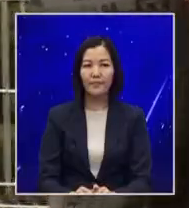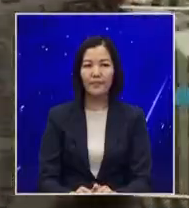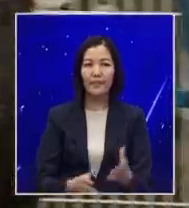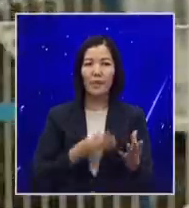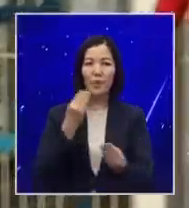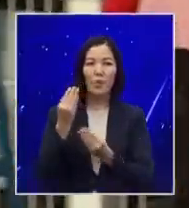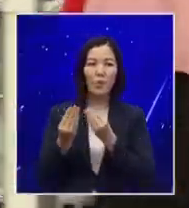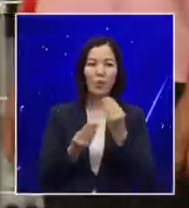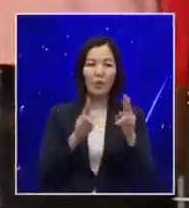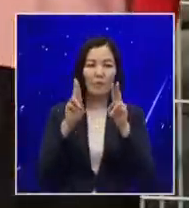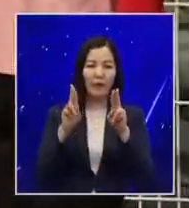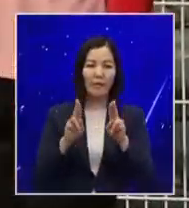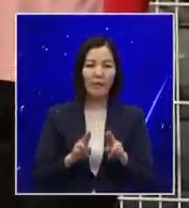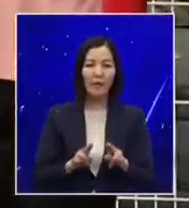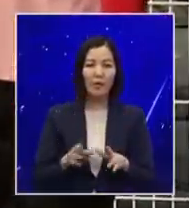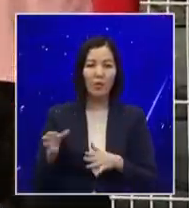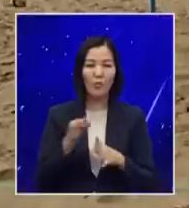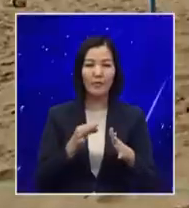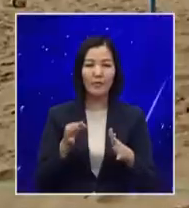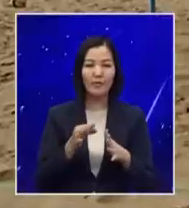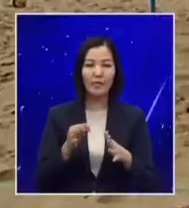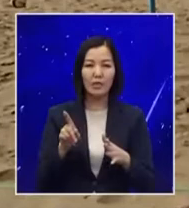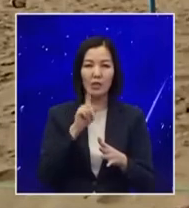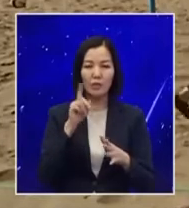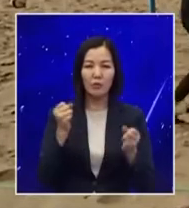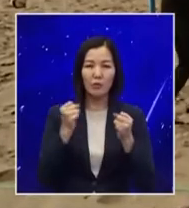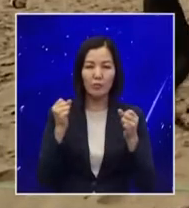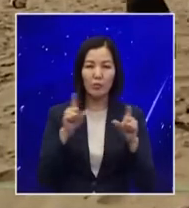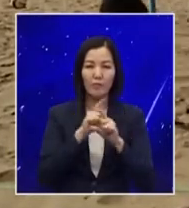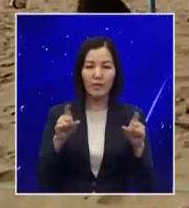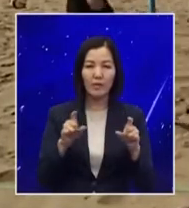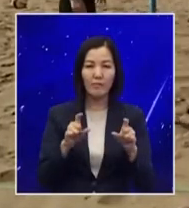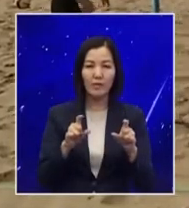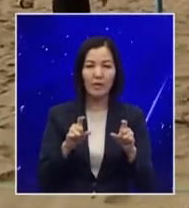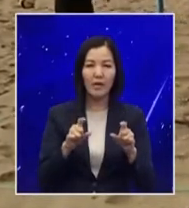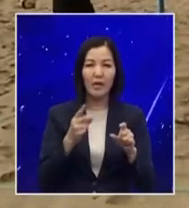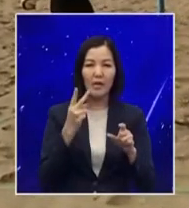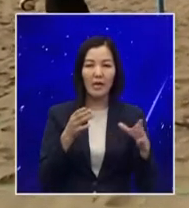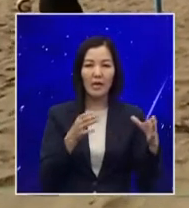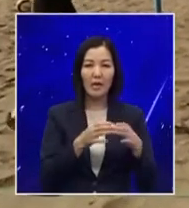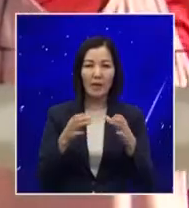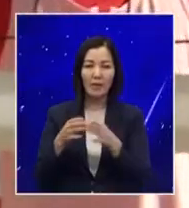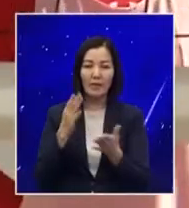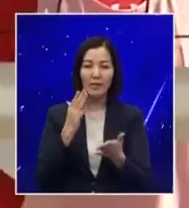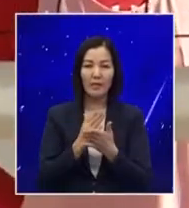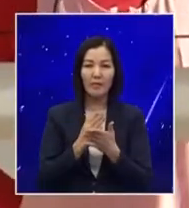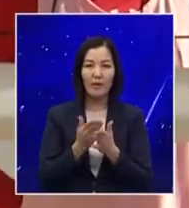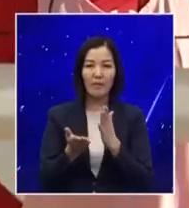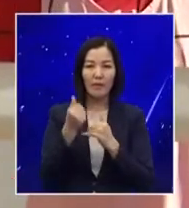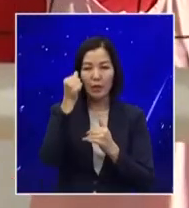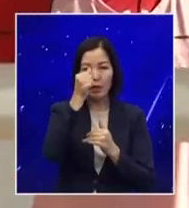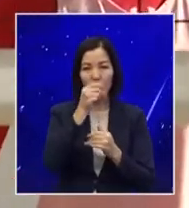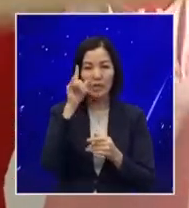Ойын түрлері бойынша облыстық мамандандырылған балалар және жасөспірімдер спорт мектебінің өкілдері ел құрамасының денін жасақтайды. Олар былтыр